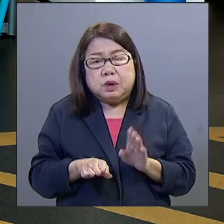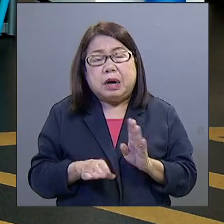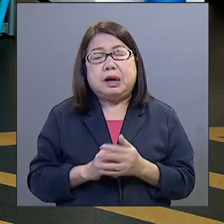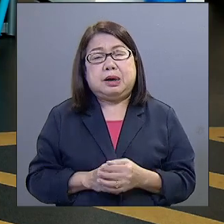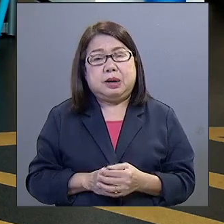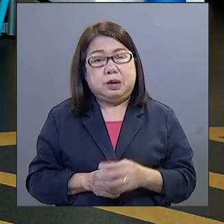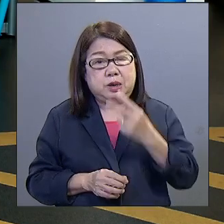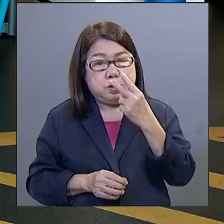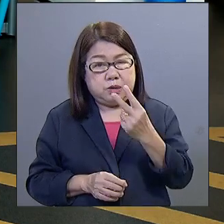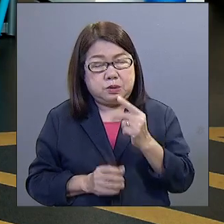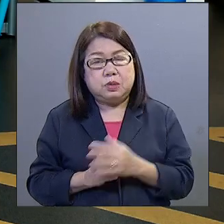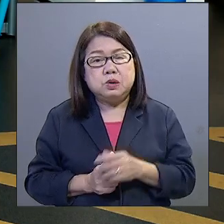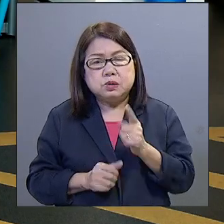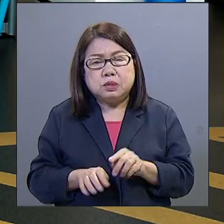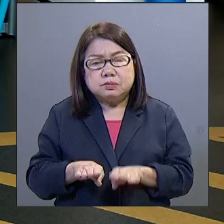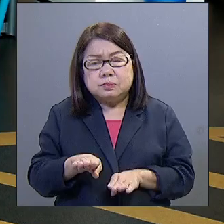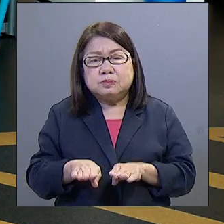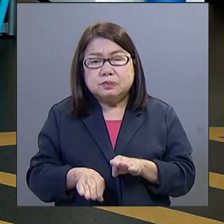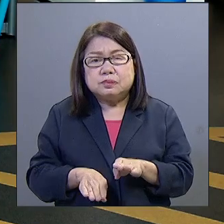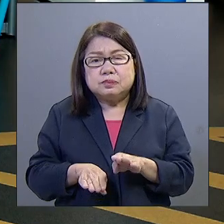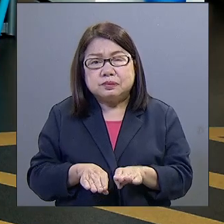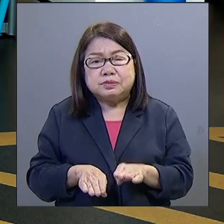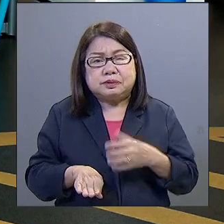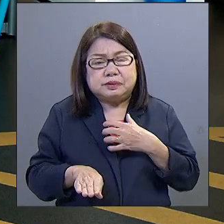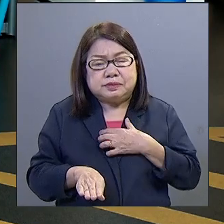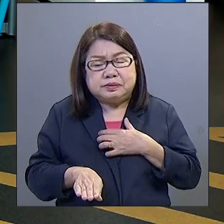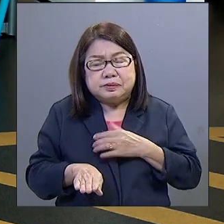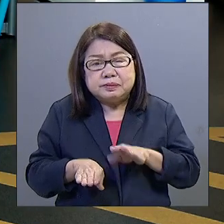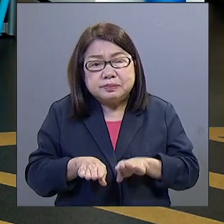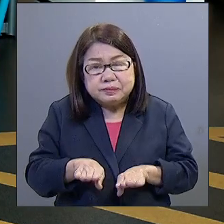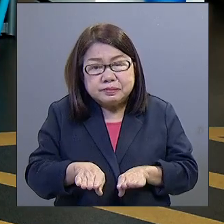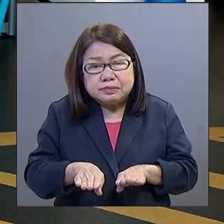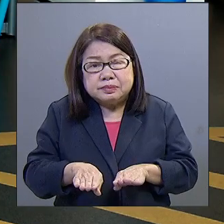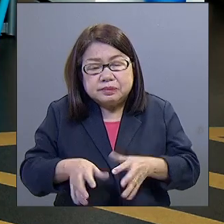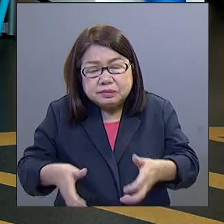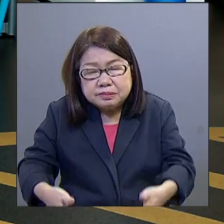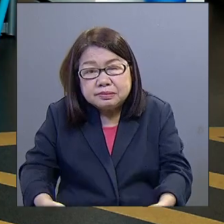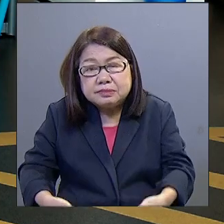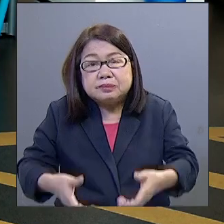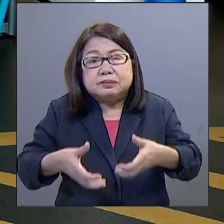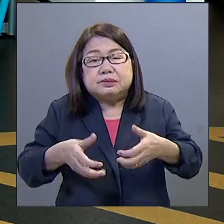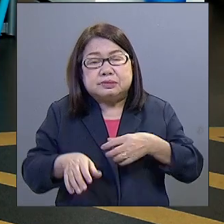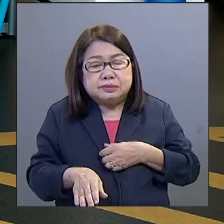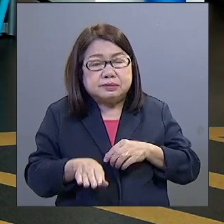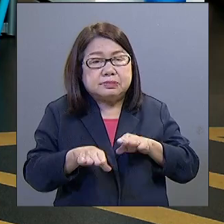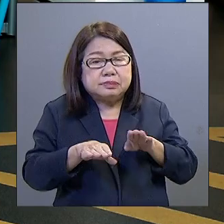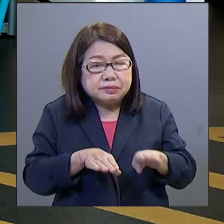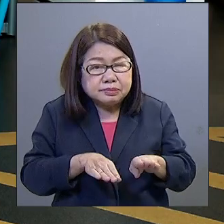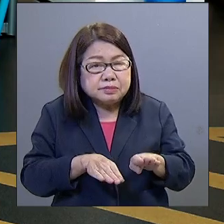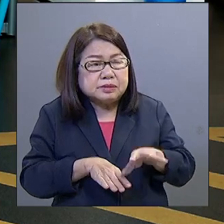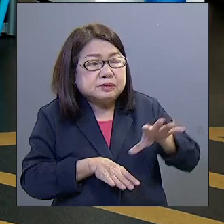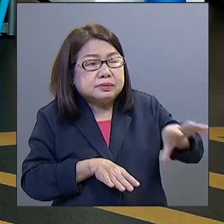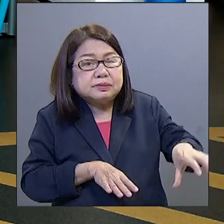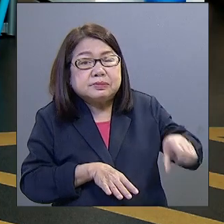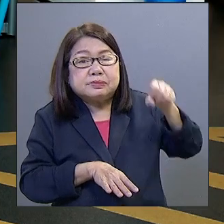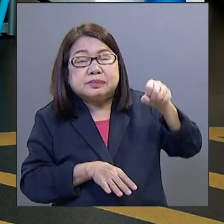ค่ะจังหวะที่เราจะต้องเนี่ยก้าวขาไปเพื่อที่จะยกของจากพื้นก้าวขาไปเพื่อที่จะเอื้อมหยิบของหรือบางคนยก